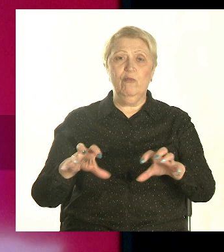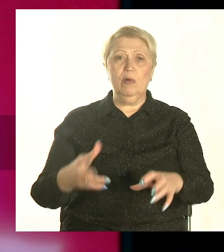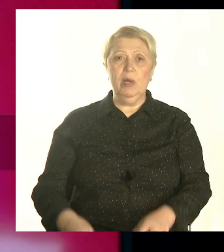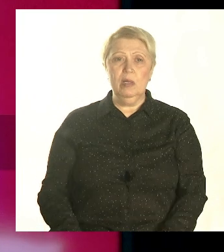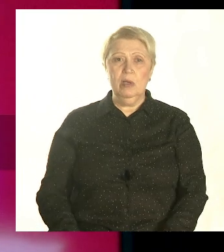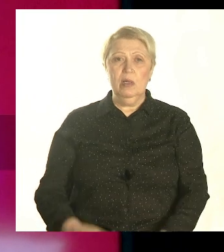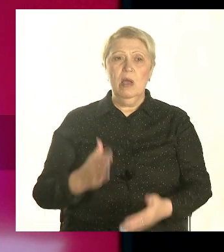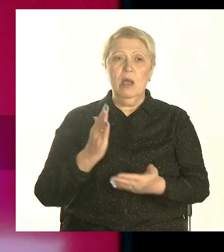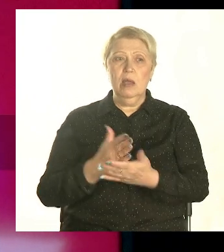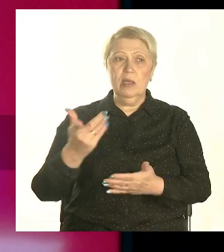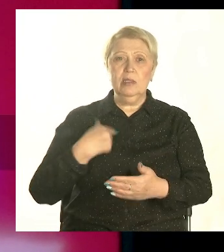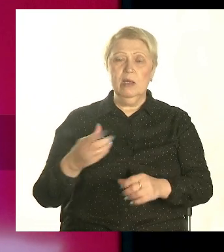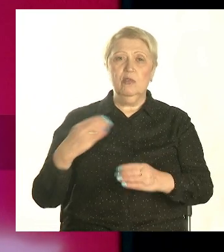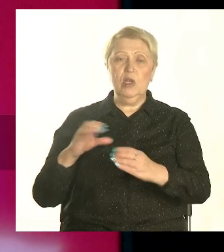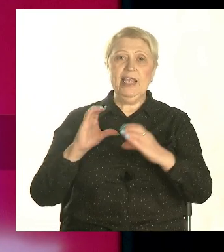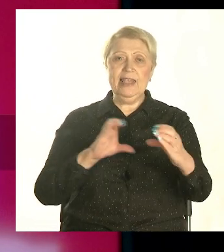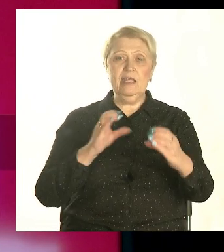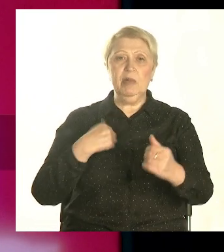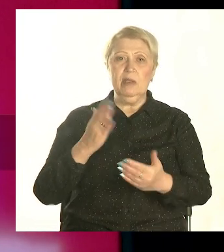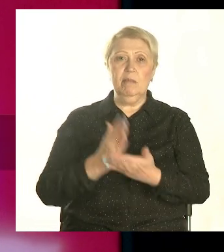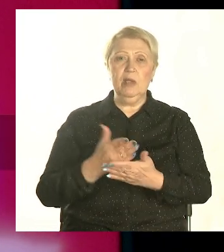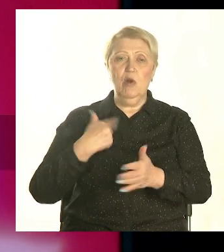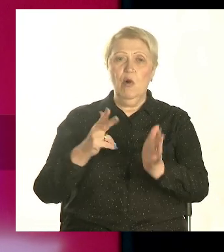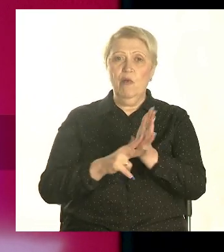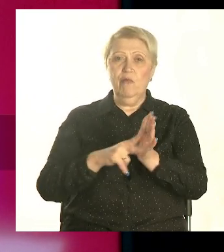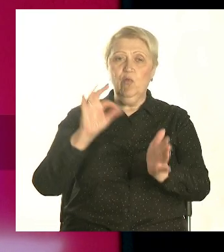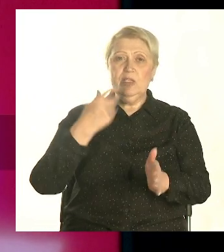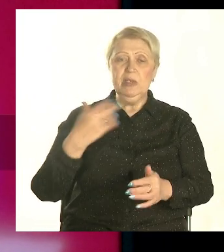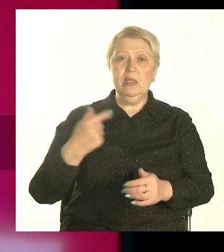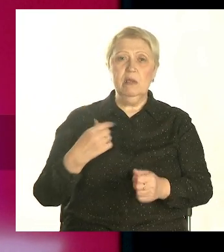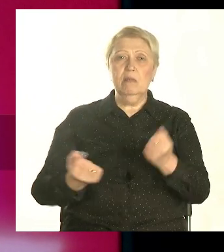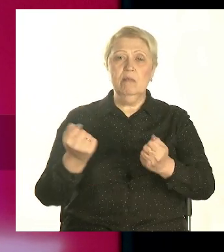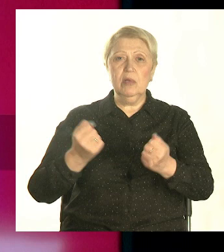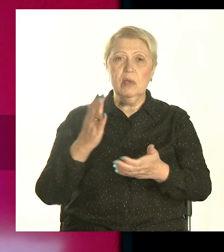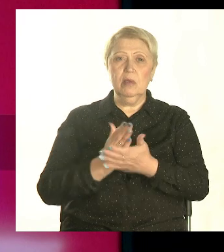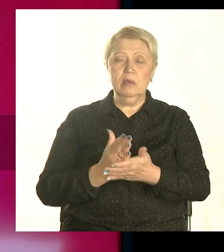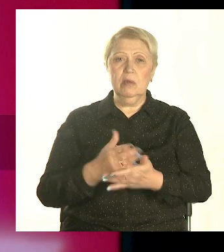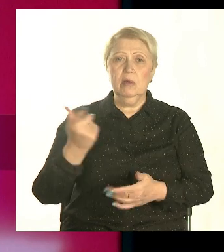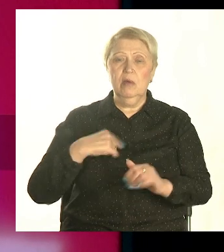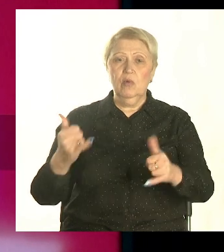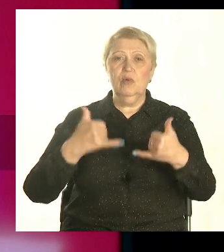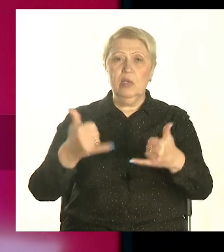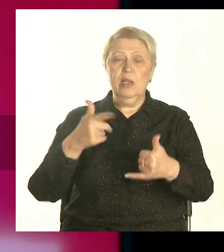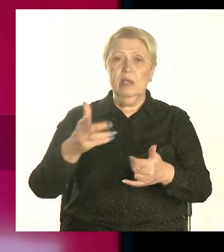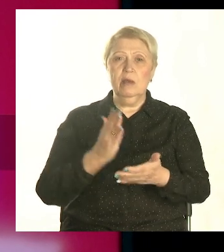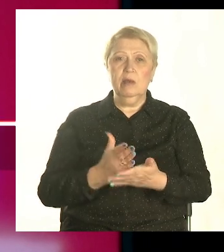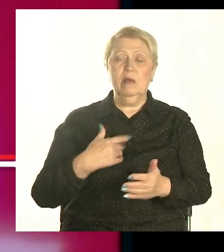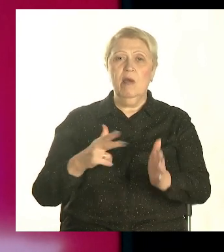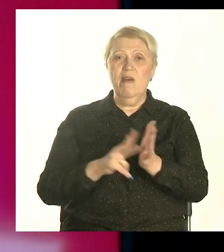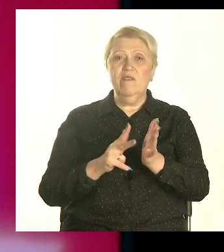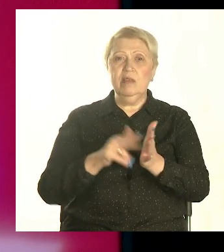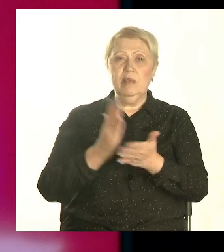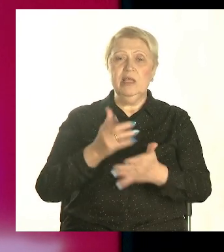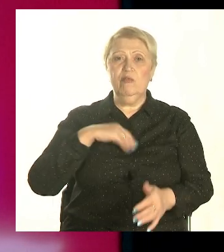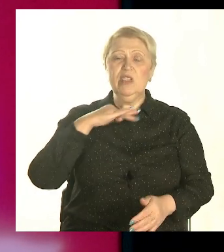Ну, специализированный автотранспорт выехал на линию сегодня, более 80 единиц. У рекоператора определены операторы, более 8 наименований